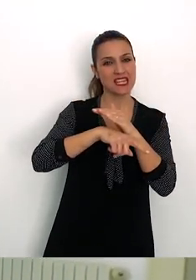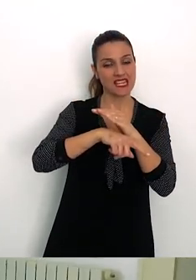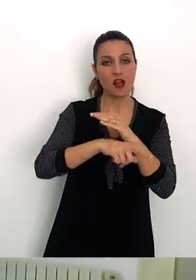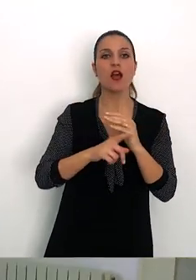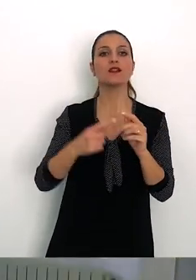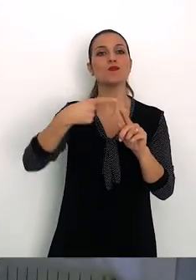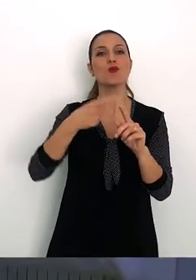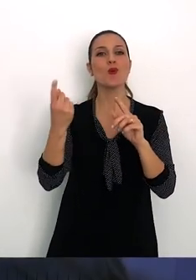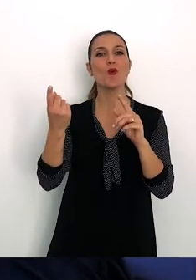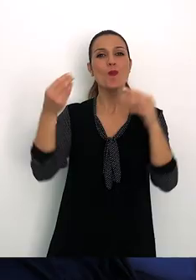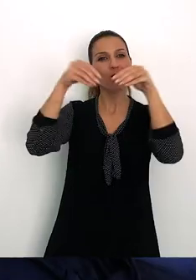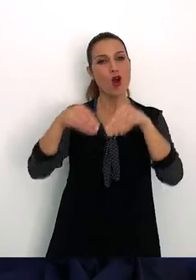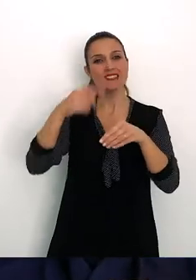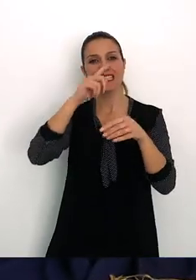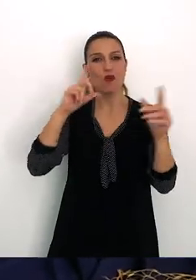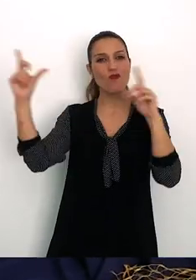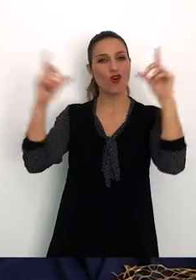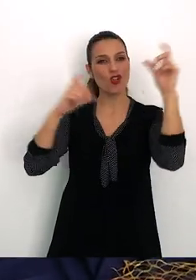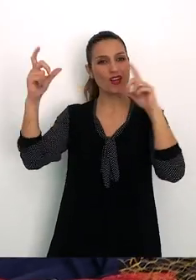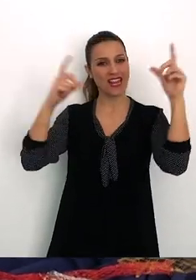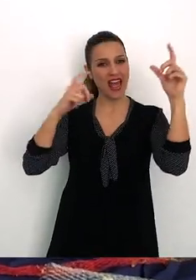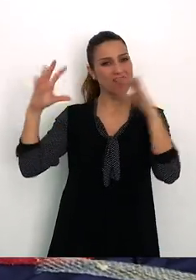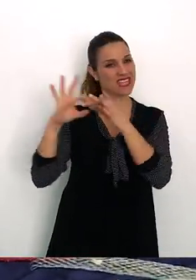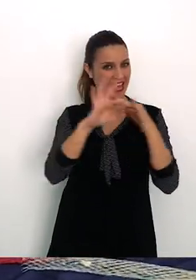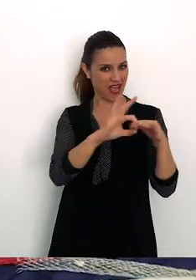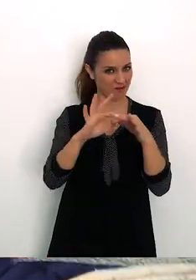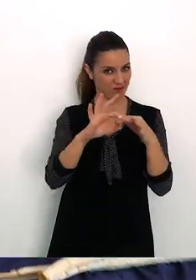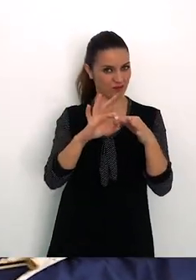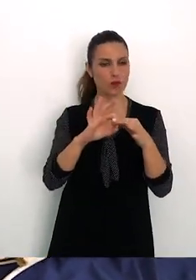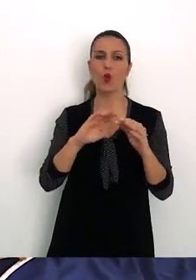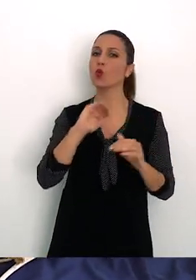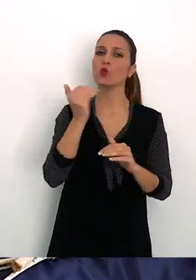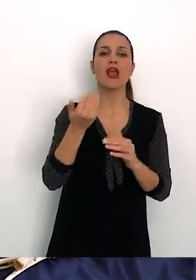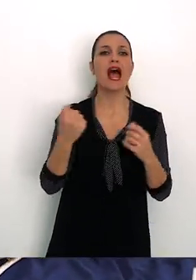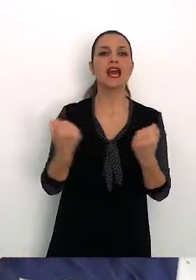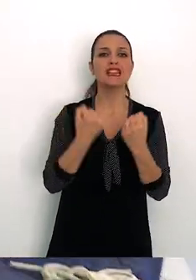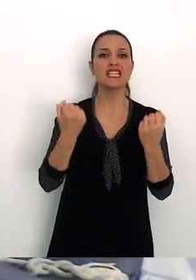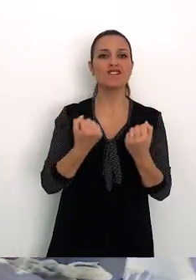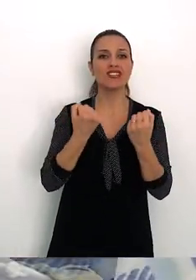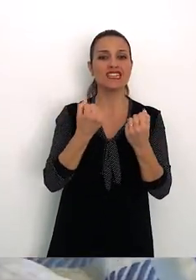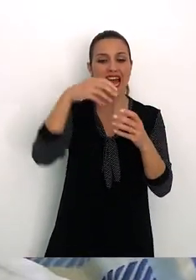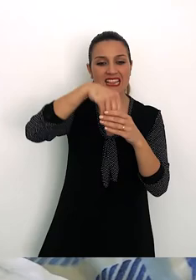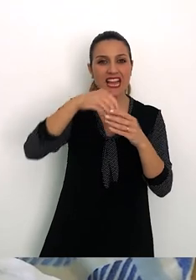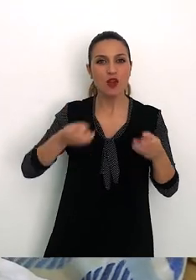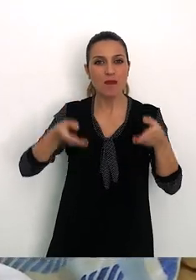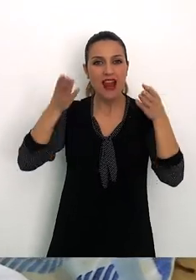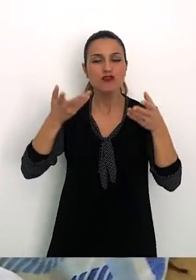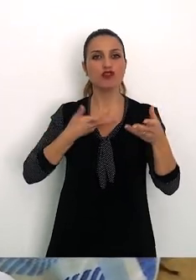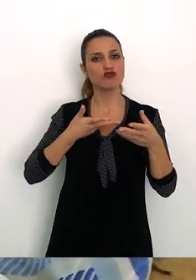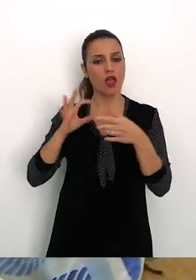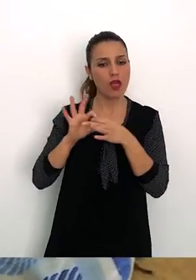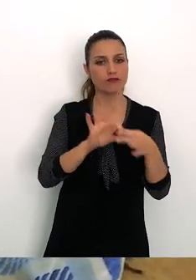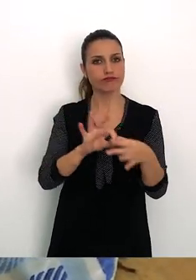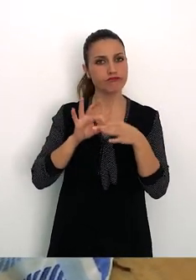tema. Tutte le attività che oggi si svolgono all'interno del palazzo hanno una forte connessione con il centro storico e